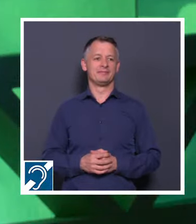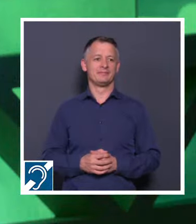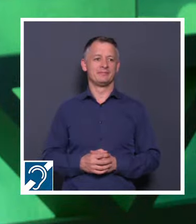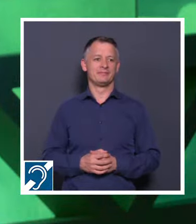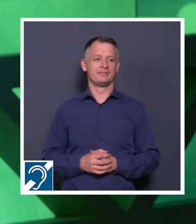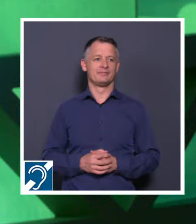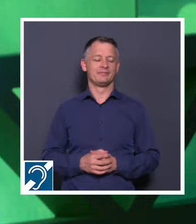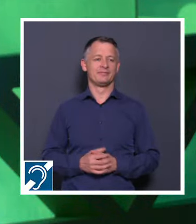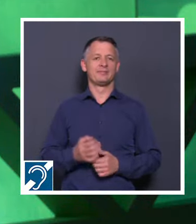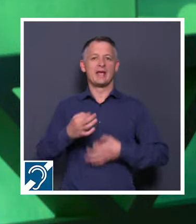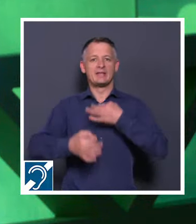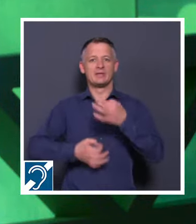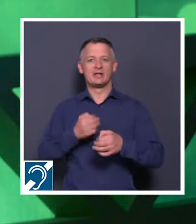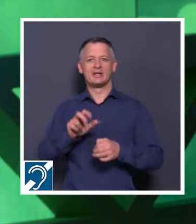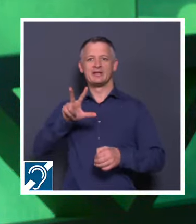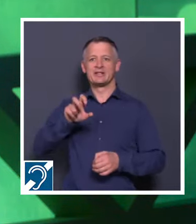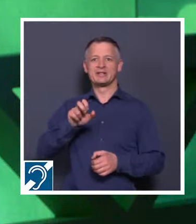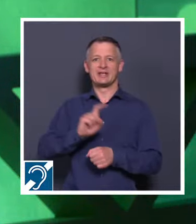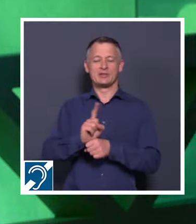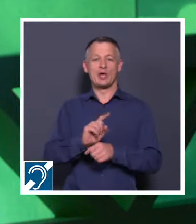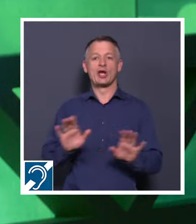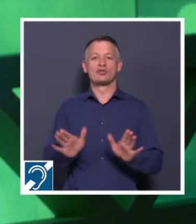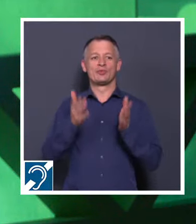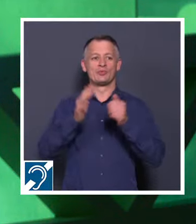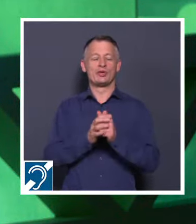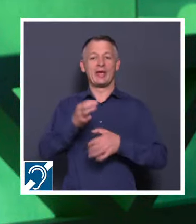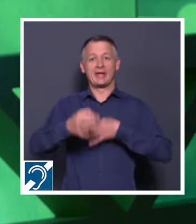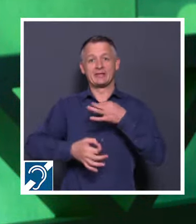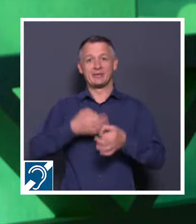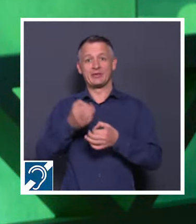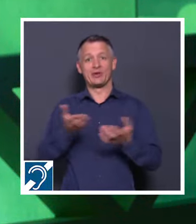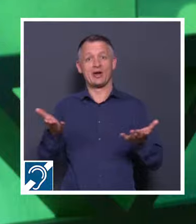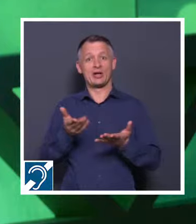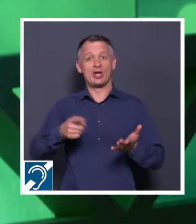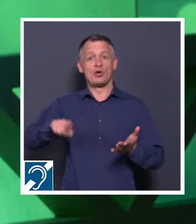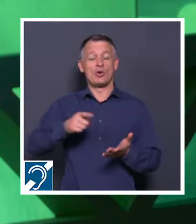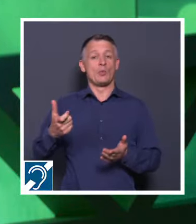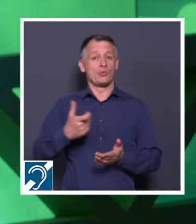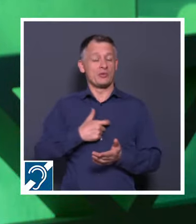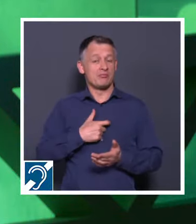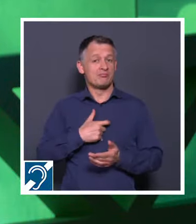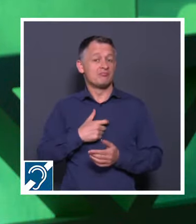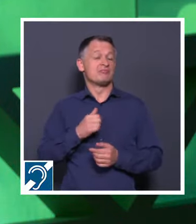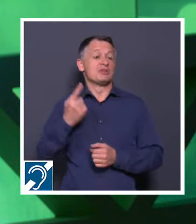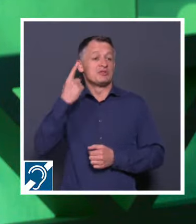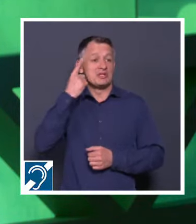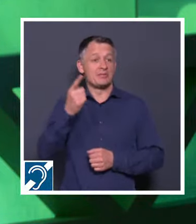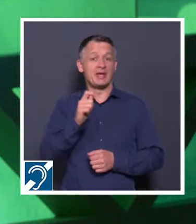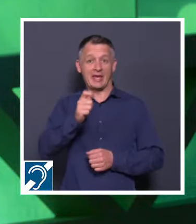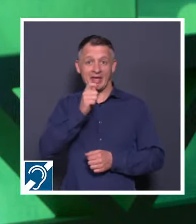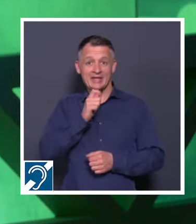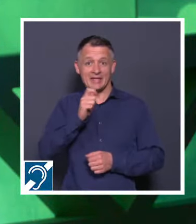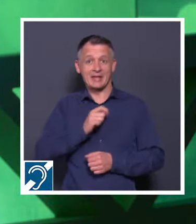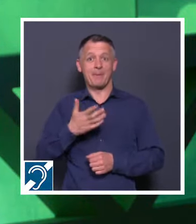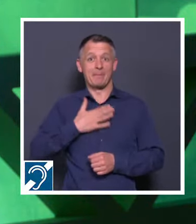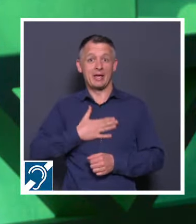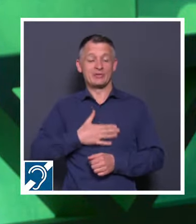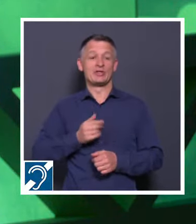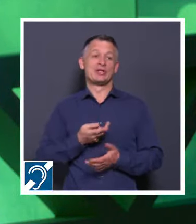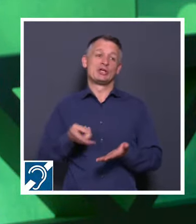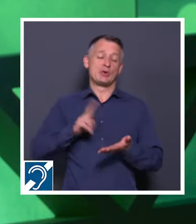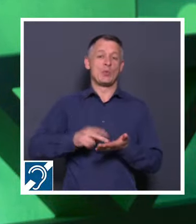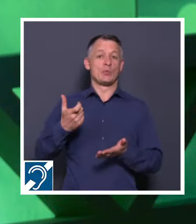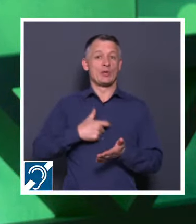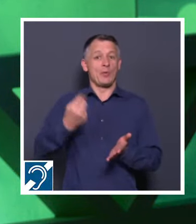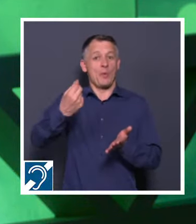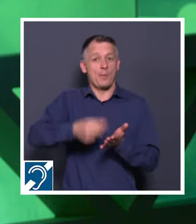Explicație 30 de secunde, cam priceput, nu? Și în sfârșit o explicație cu care ne putem identifica. Înghețata ne place și din nou putem cumpăra